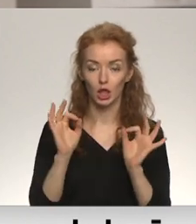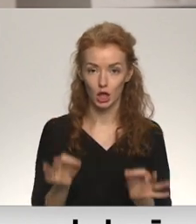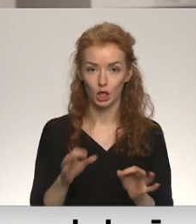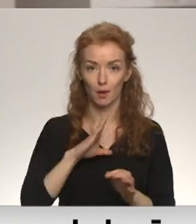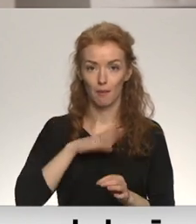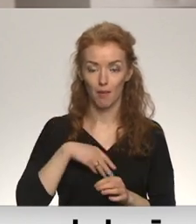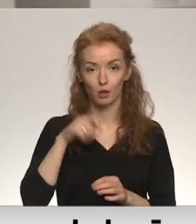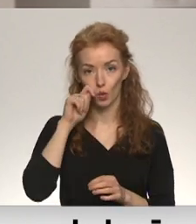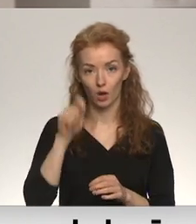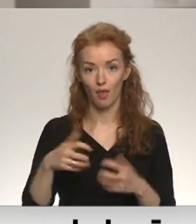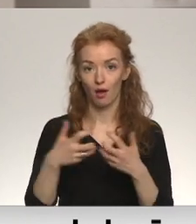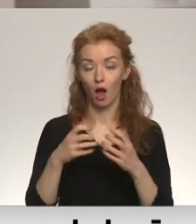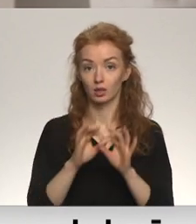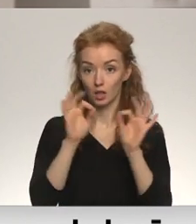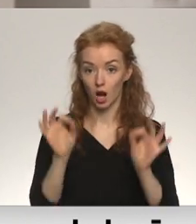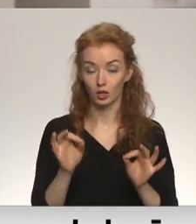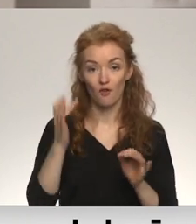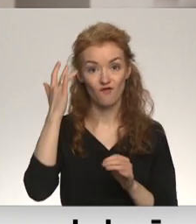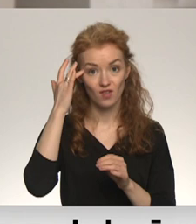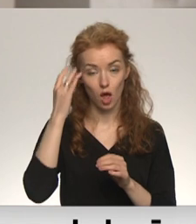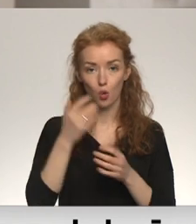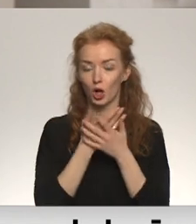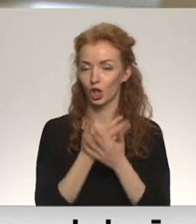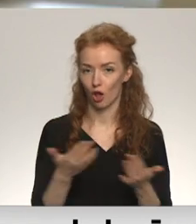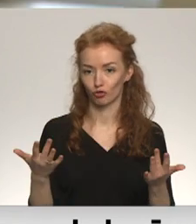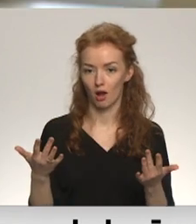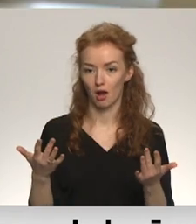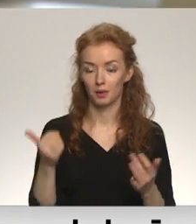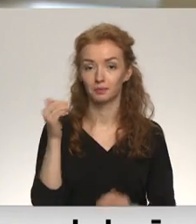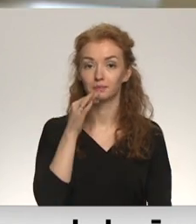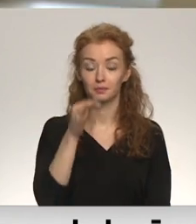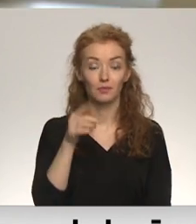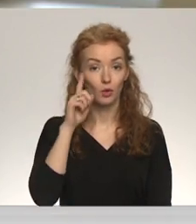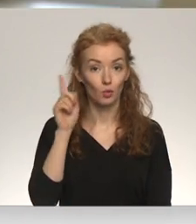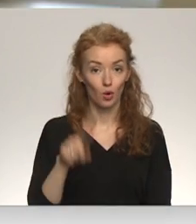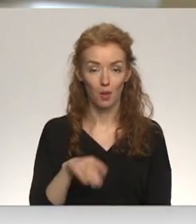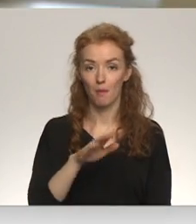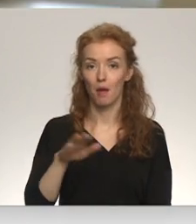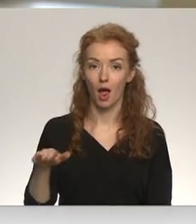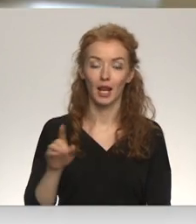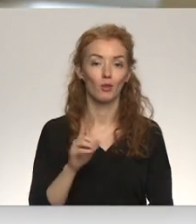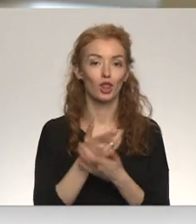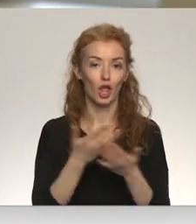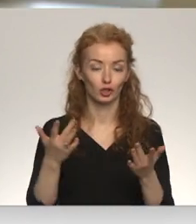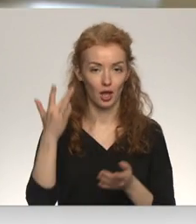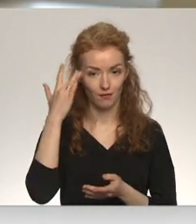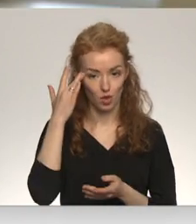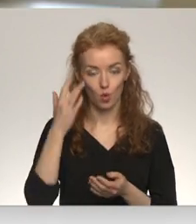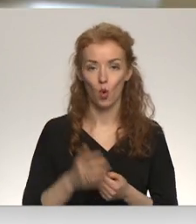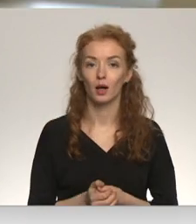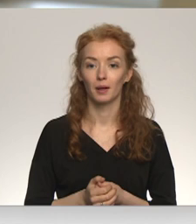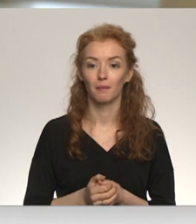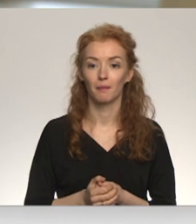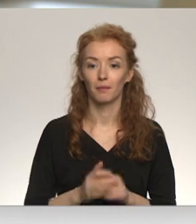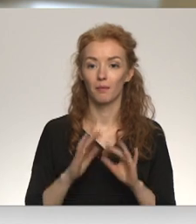pēc Ukrainas kara sākšanās viedokļi šeit bija dažādi. Protams, bērniem ir dažādi viedokļi dažkārt, bet